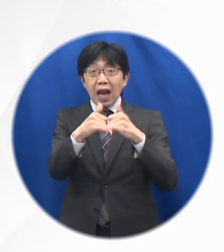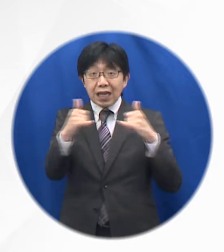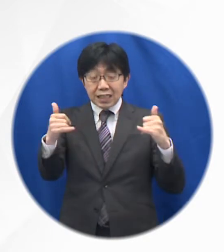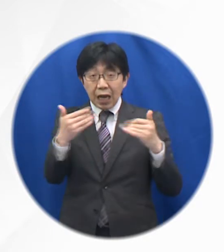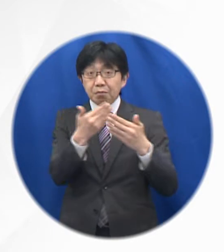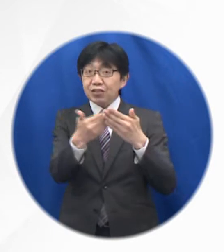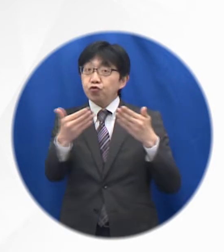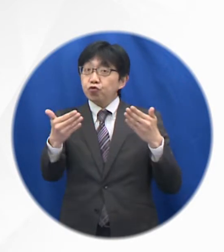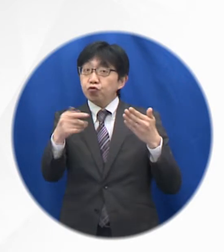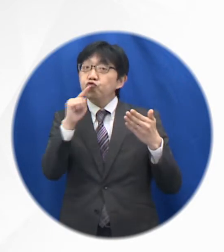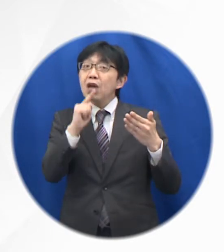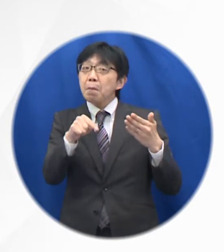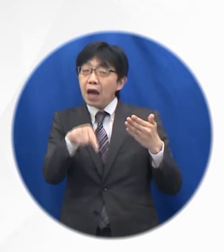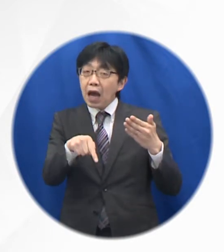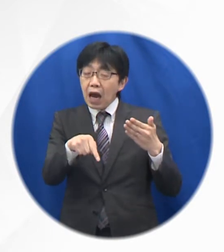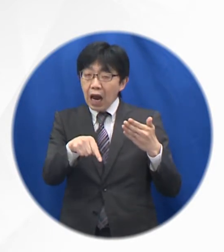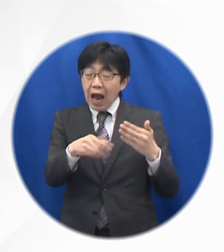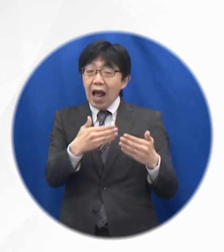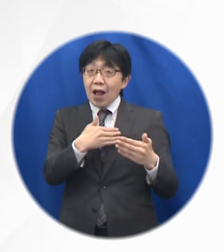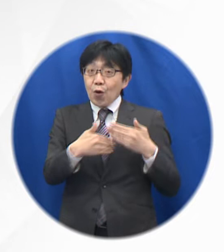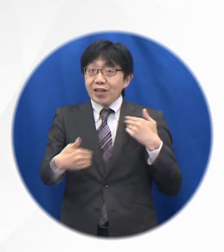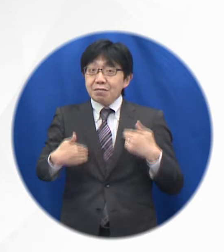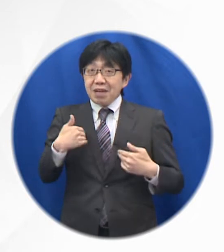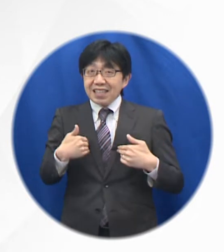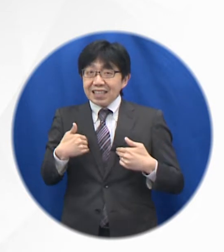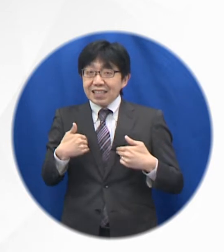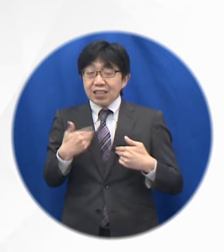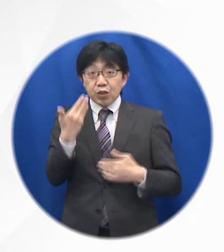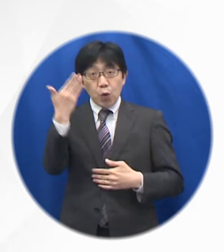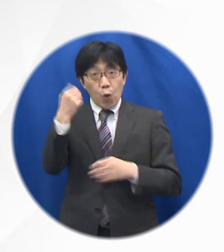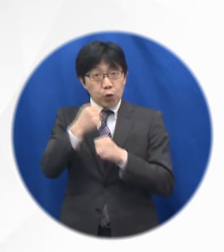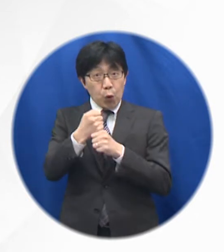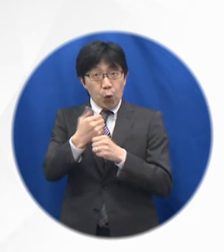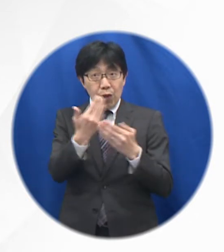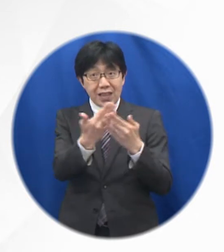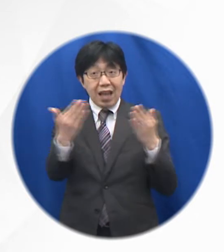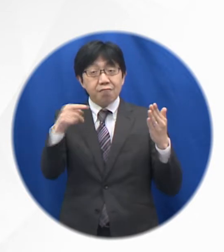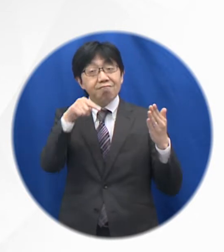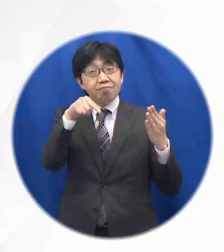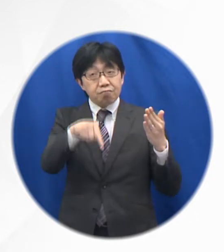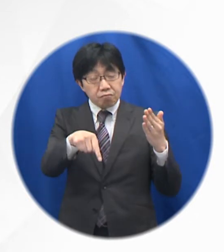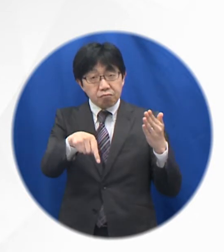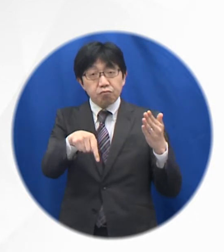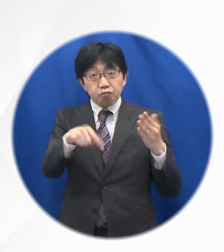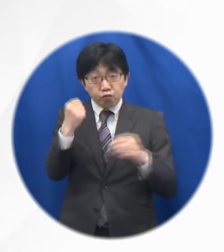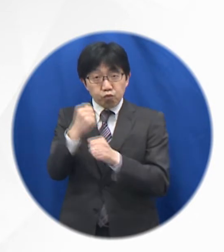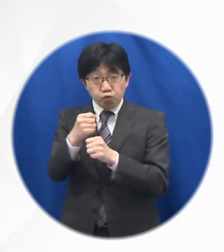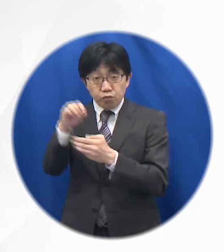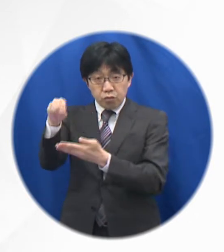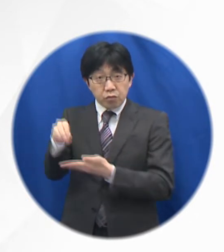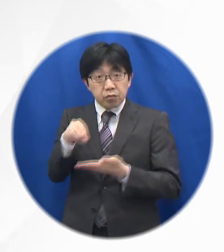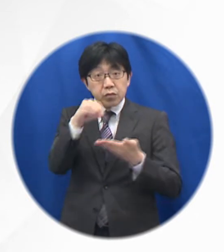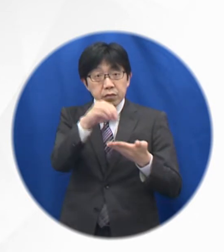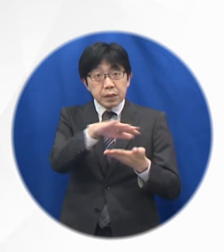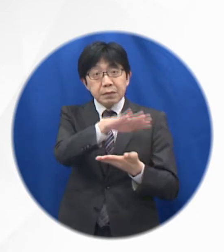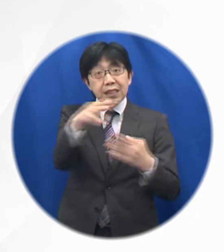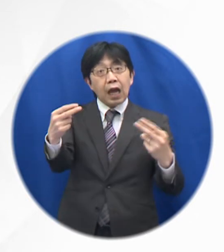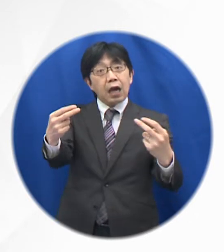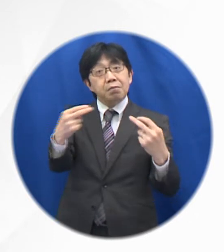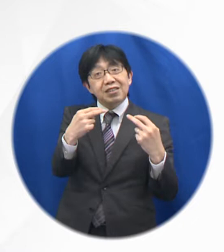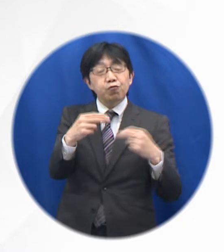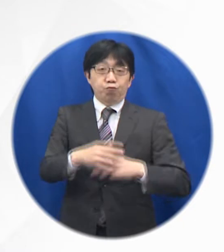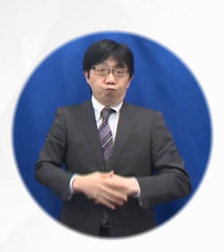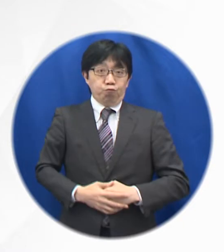美術展であるときめき創造展にアート教室作品展として出展することができます。 は